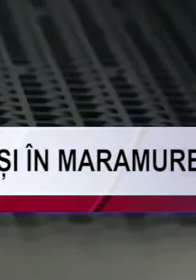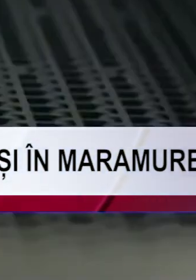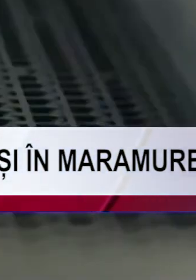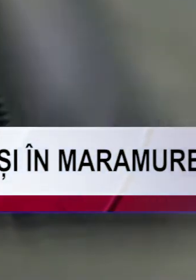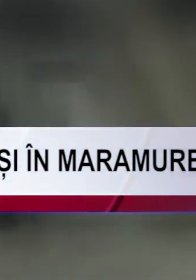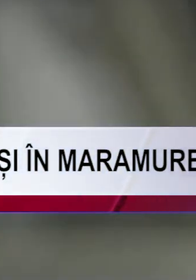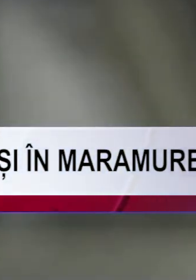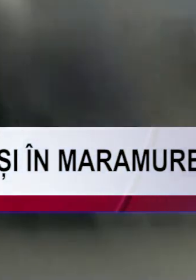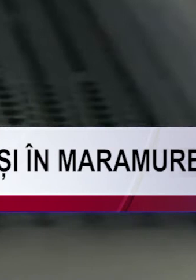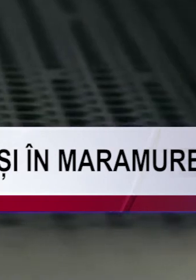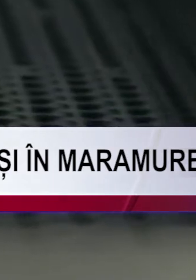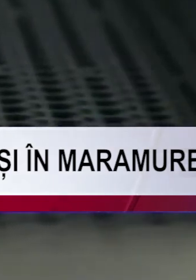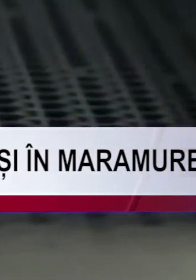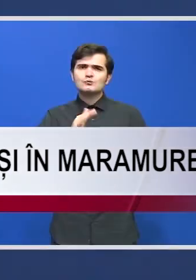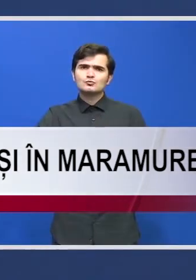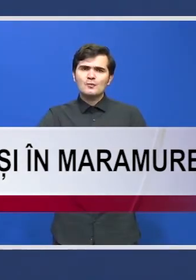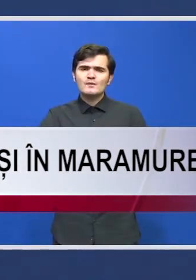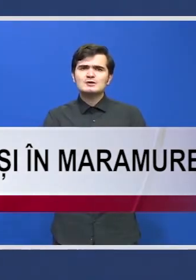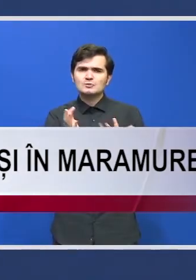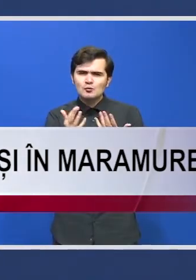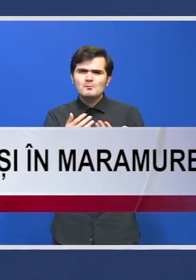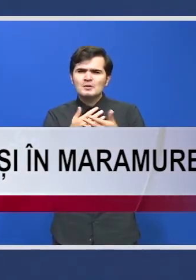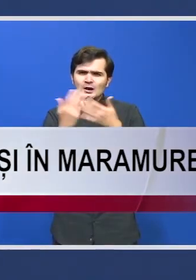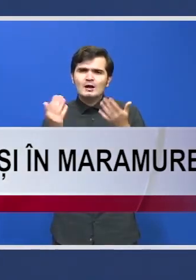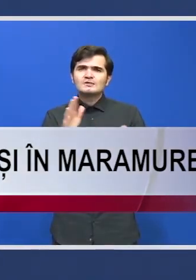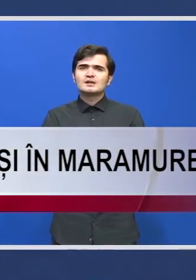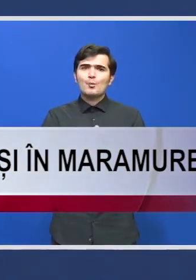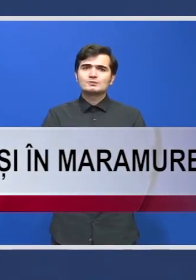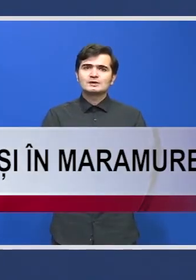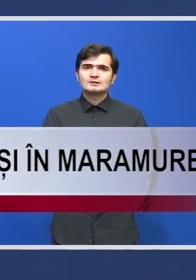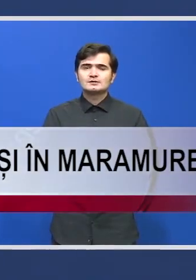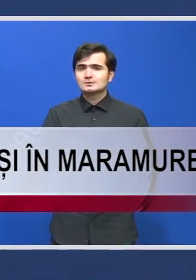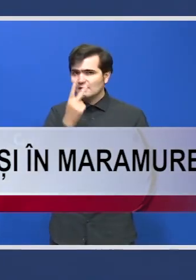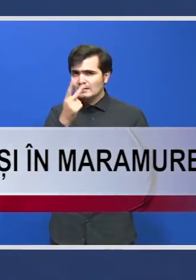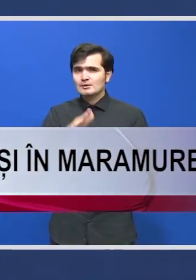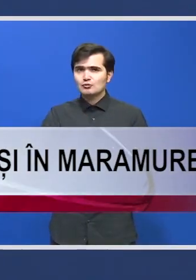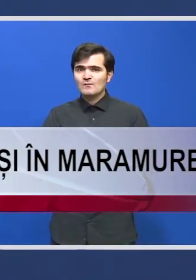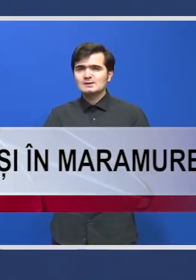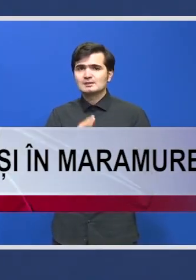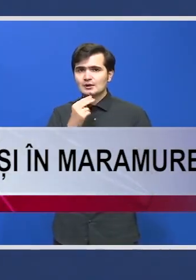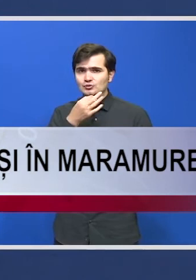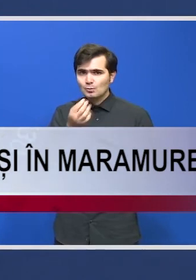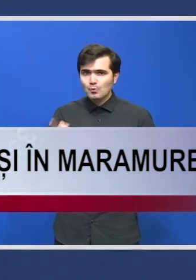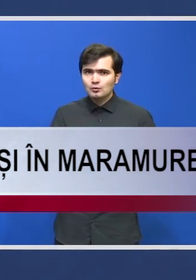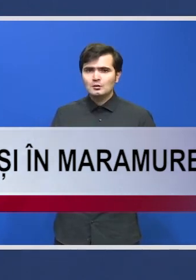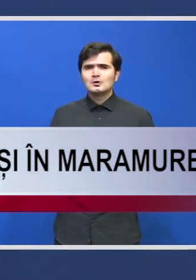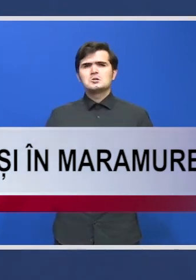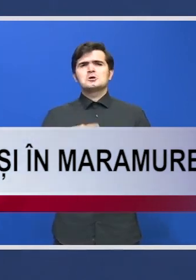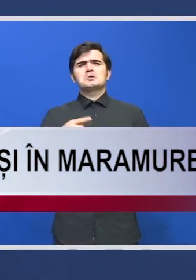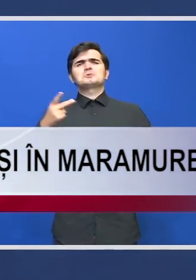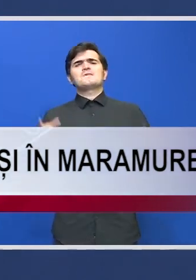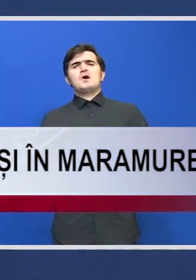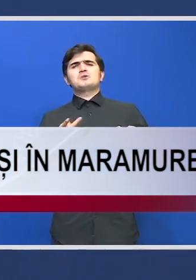și cu cifre și cu tot ca să-ți demonstreze și fiind cu dovezi la ce spun. Pentru că e foarte ușor să vii să